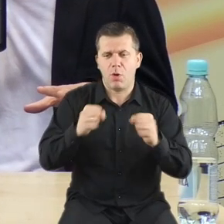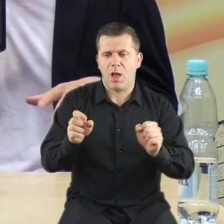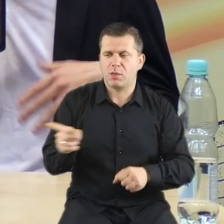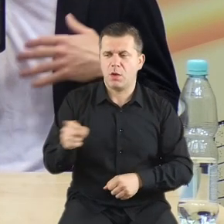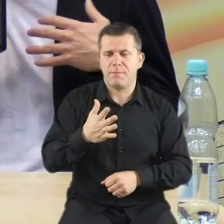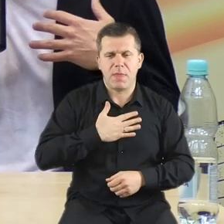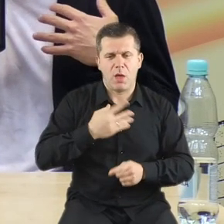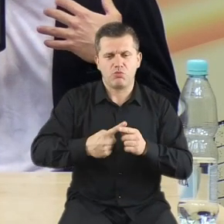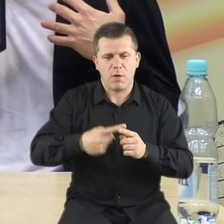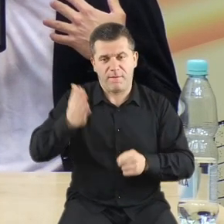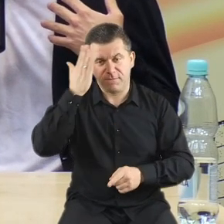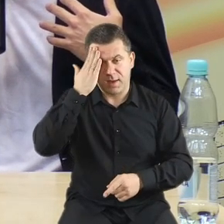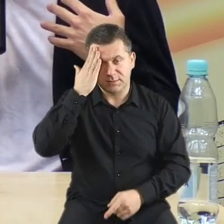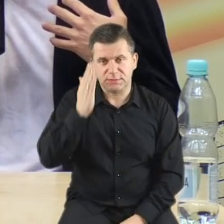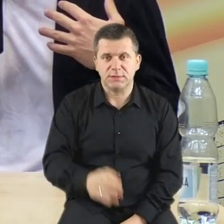wiedzy właśnie,